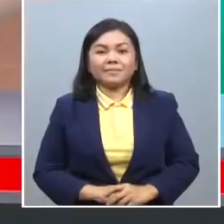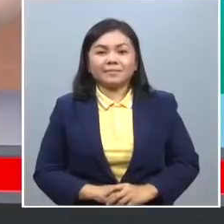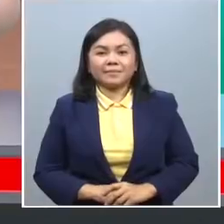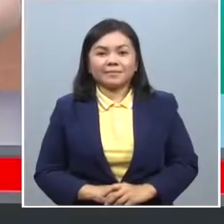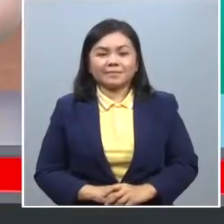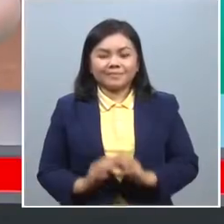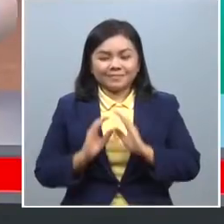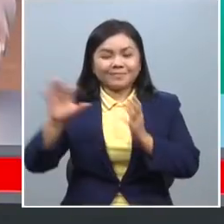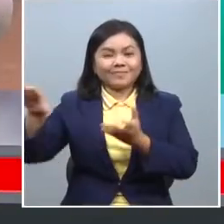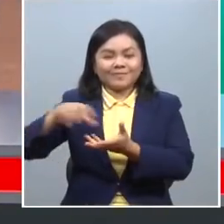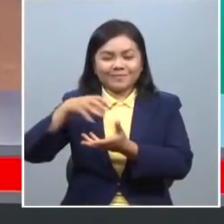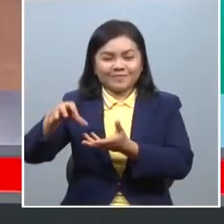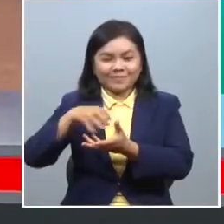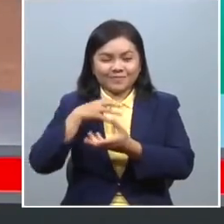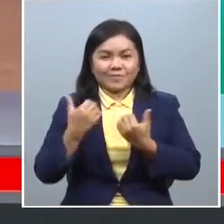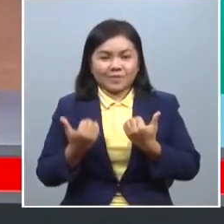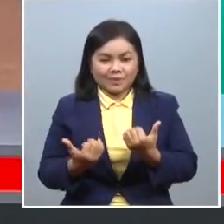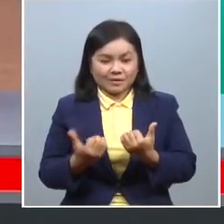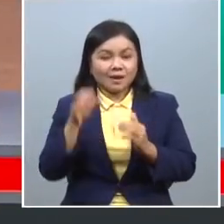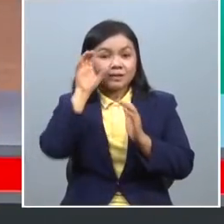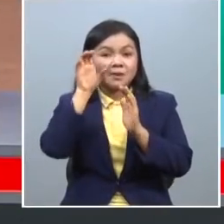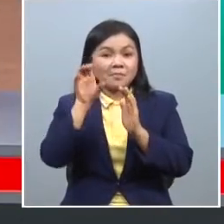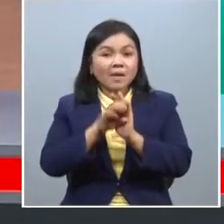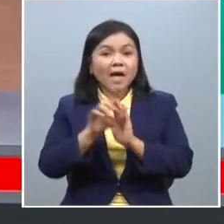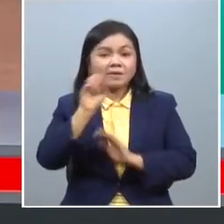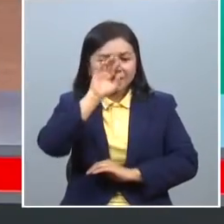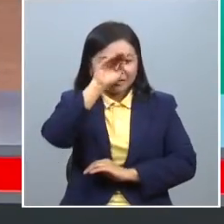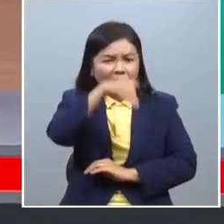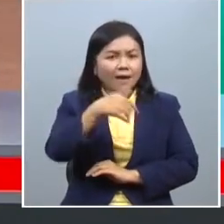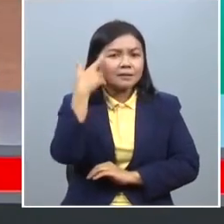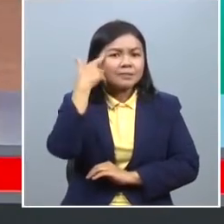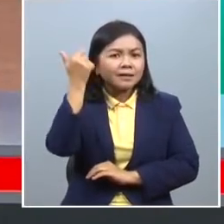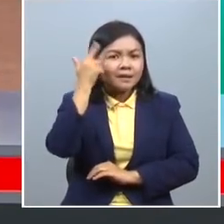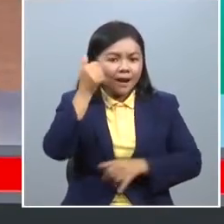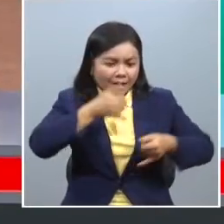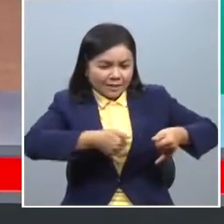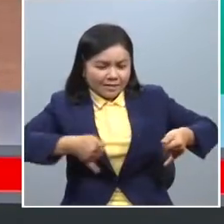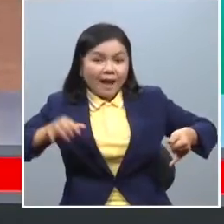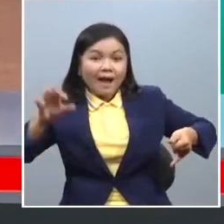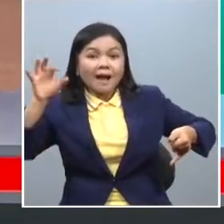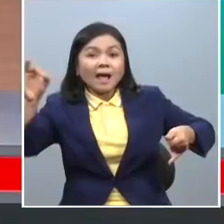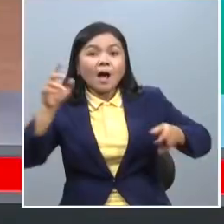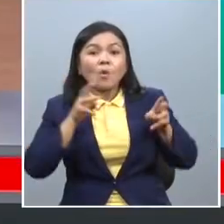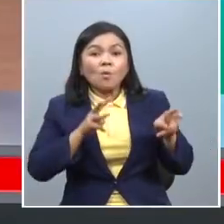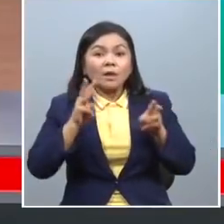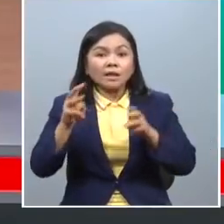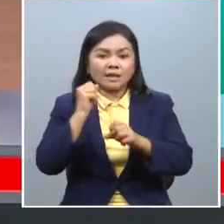หน้าด้วยนะคะวันนี้เราจะลากันไปด้วยภาพของช้างแสนรู้ก้าวเชือกนะคะร่วมหล่อเทียนพ